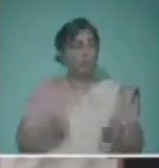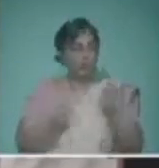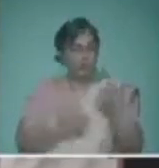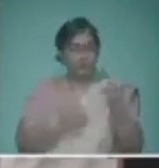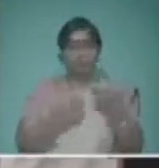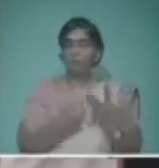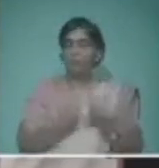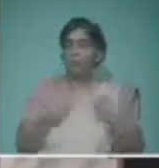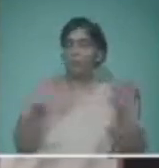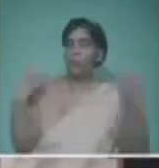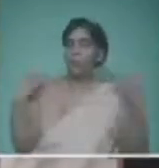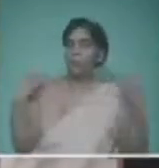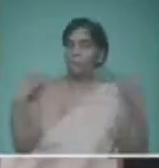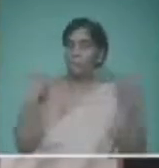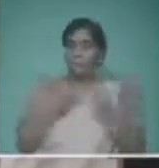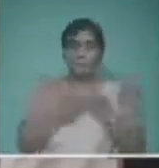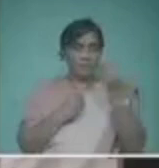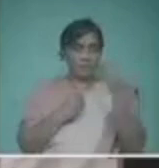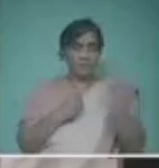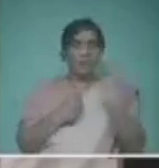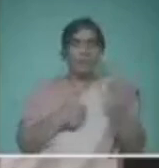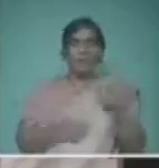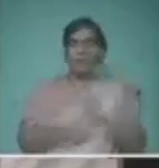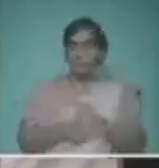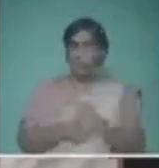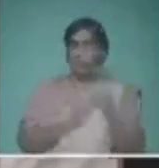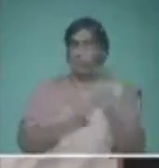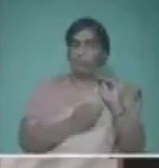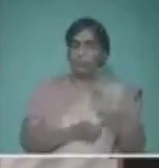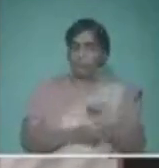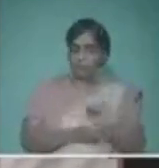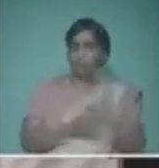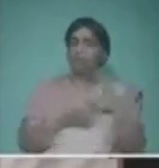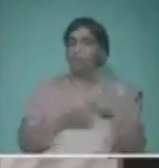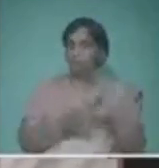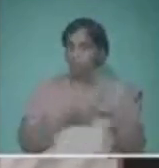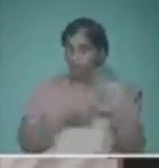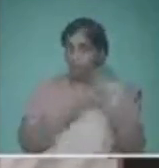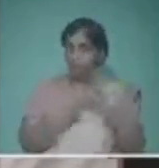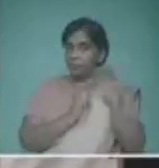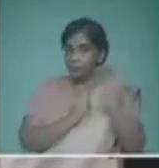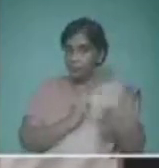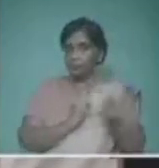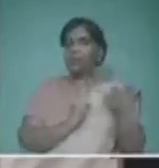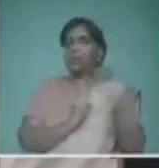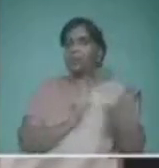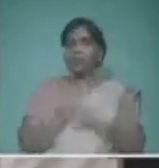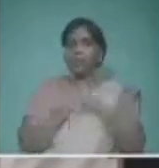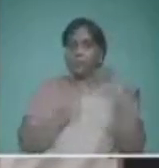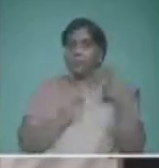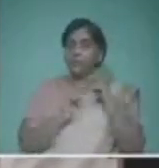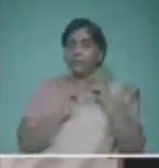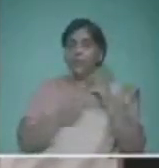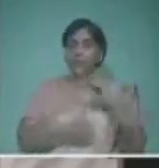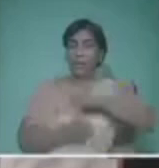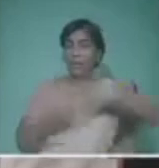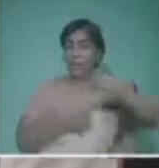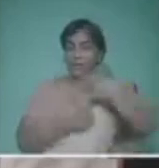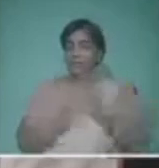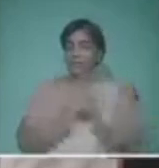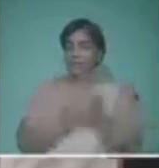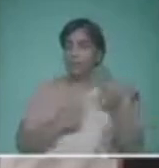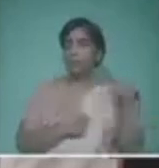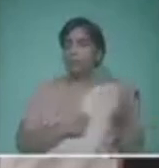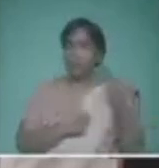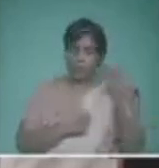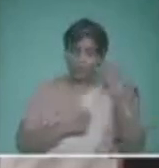අවශ්‍ය පහසුකම් සැලසීම සඳහා රාජ්‍ය පෞද්ගලික හවුල්කාරීත්වය සඳහා වන ජාතික ආයතනය පිහිටෙනවා. මෙම